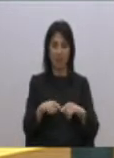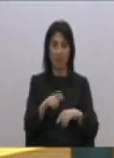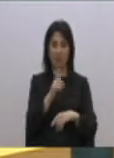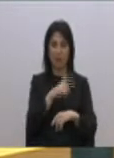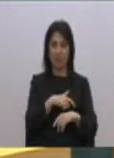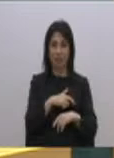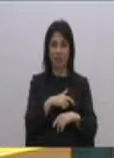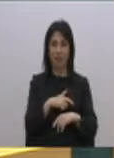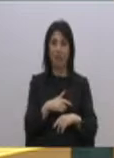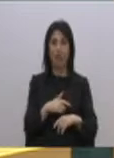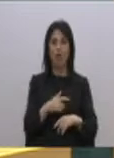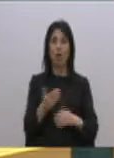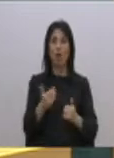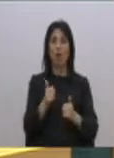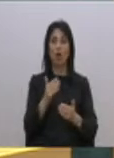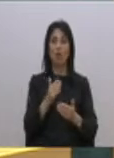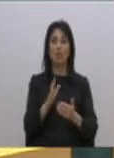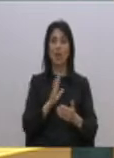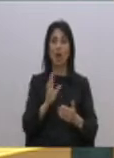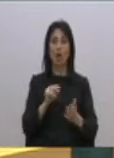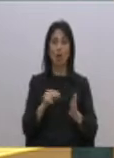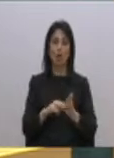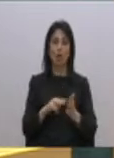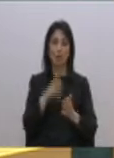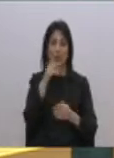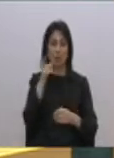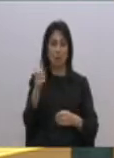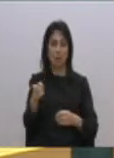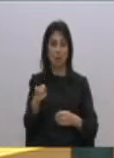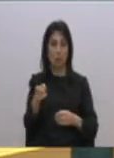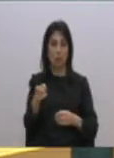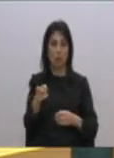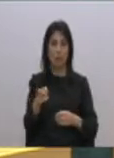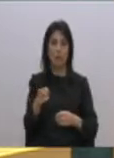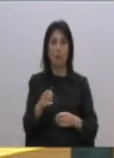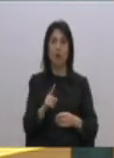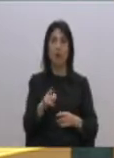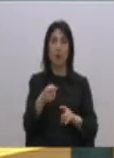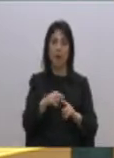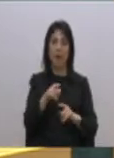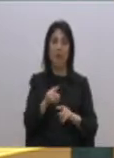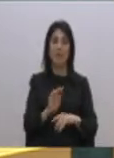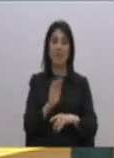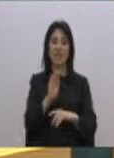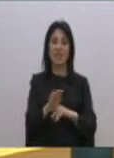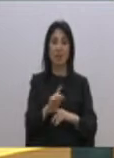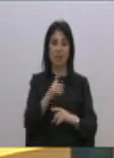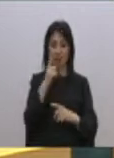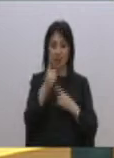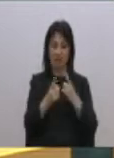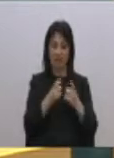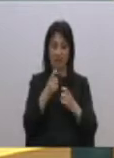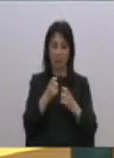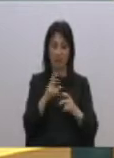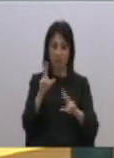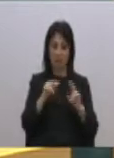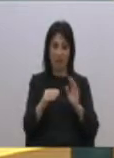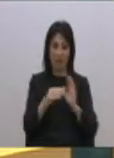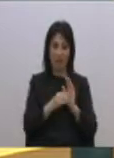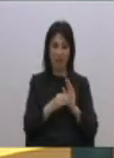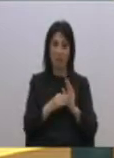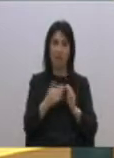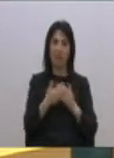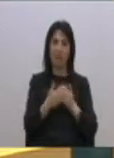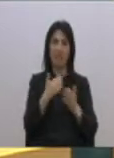წევრებს, როგორიც არ იყო შეფასებების დროს, რომ აი ეს დამატებითი ინფორმაციაც გაეთვალისწინებინათ